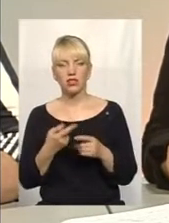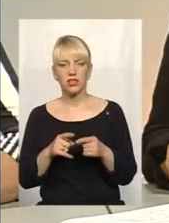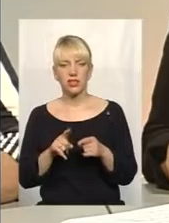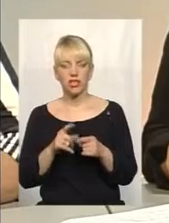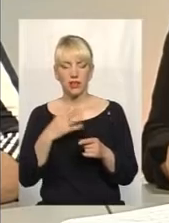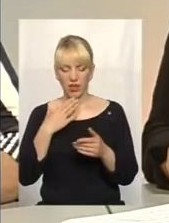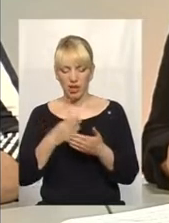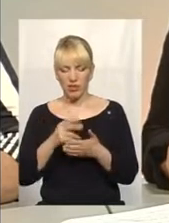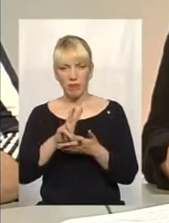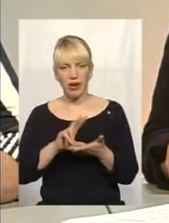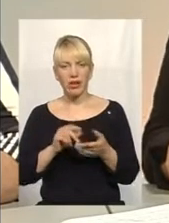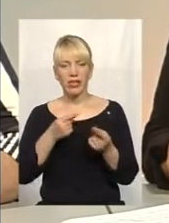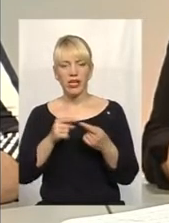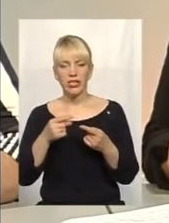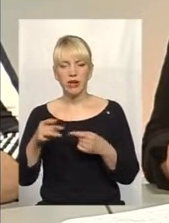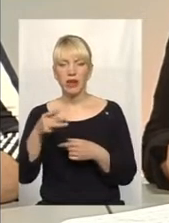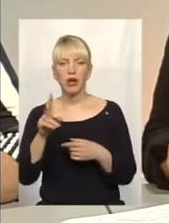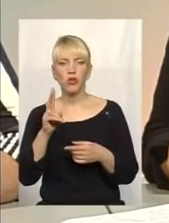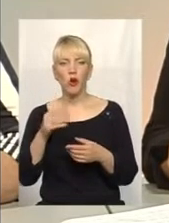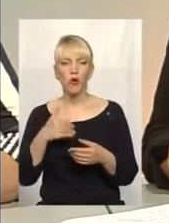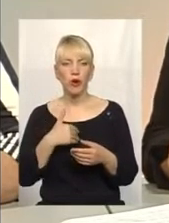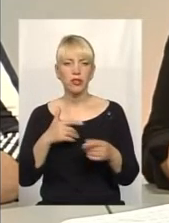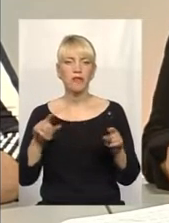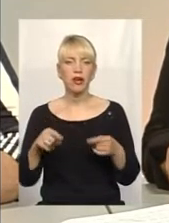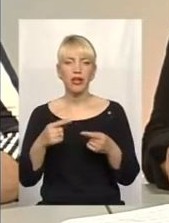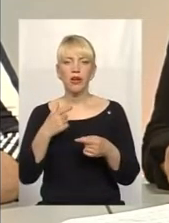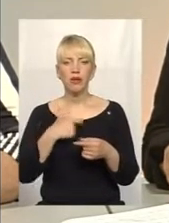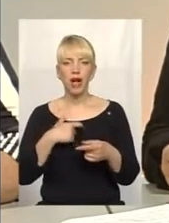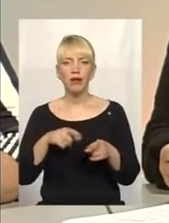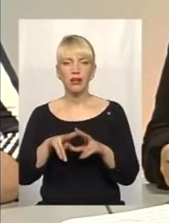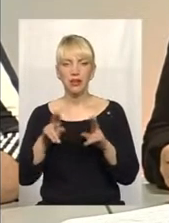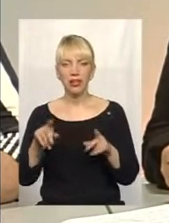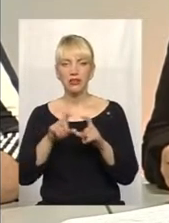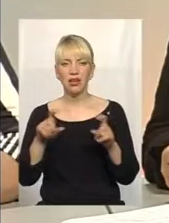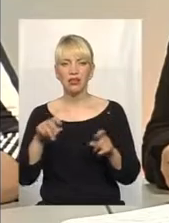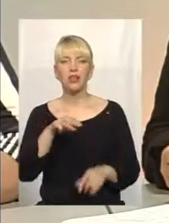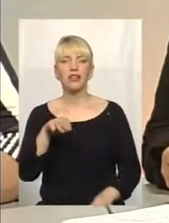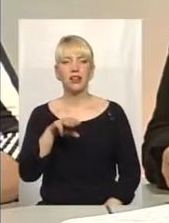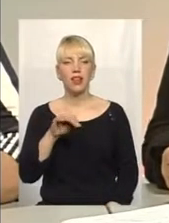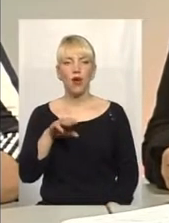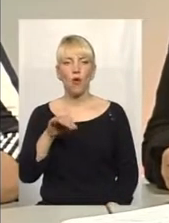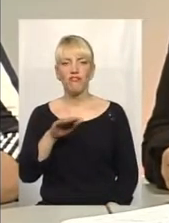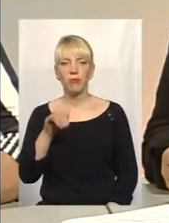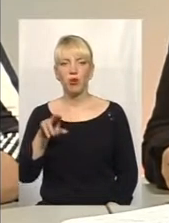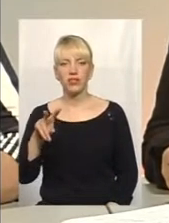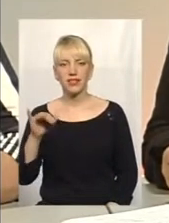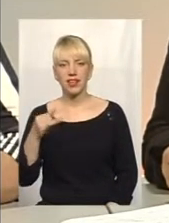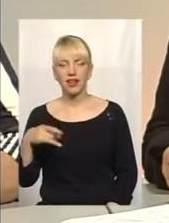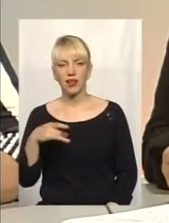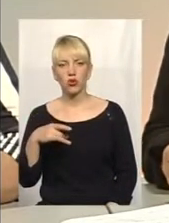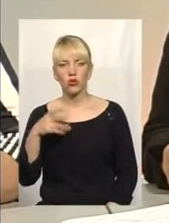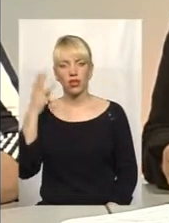приклад іншим районам, які хочуть створити в себе такий аналогічний заклад. Крім того, в Теофіпольському районі,